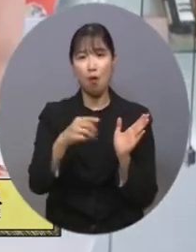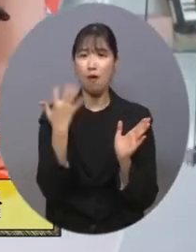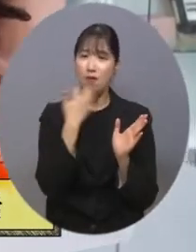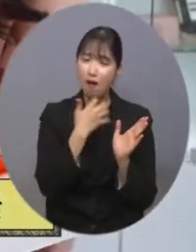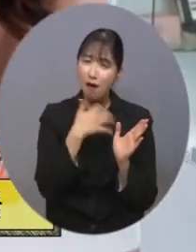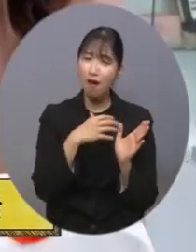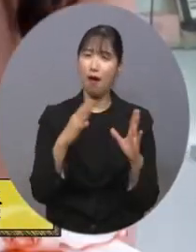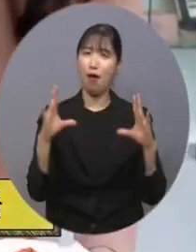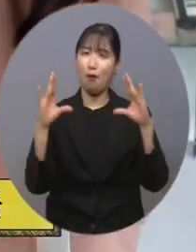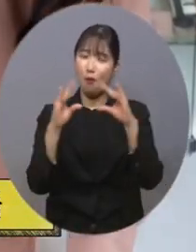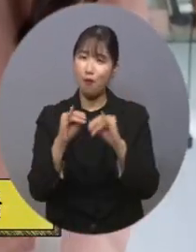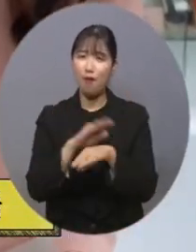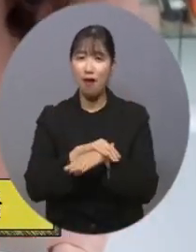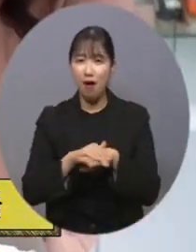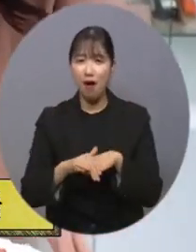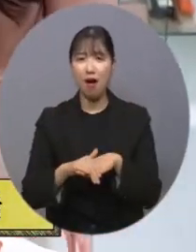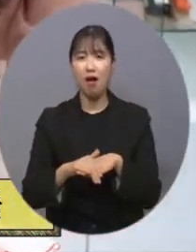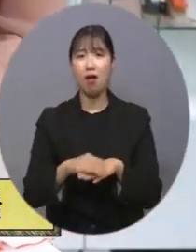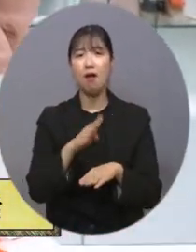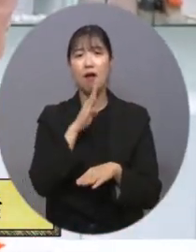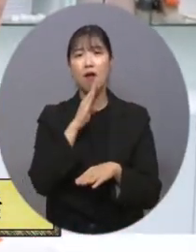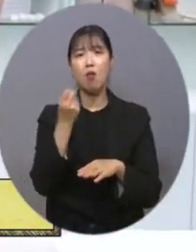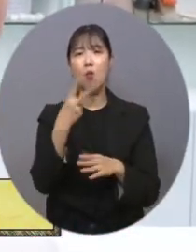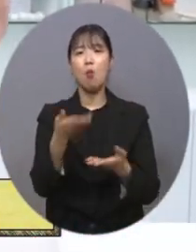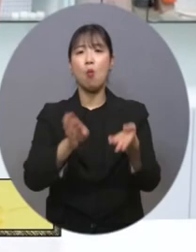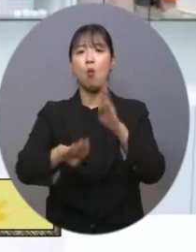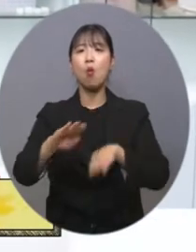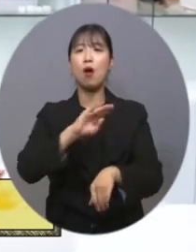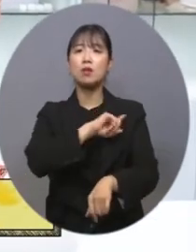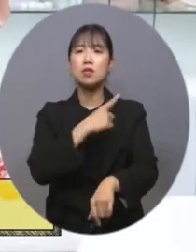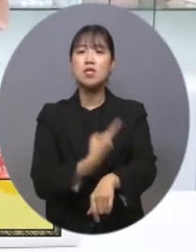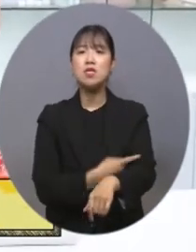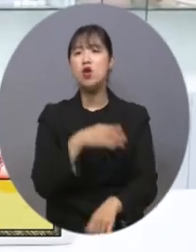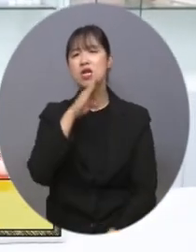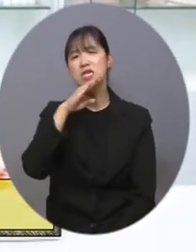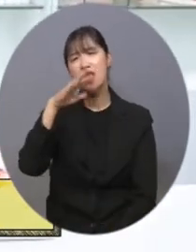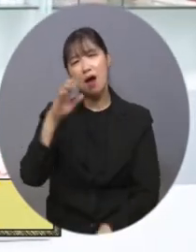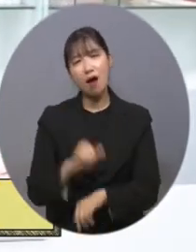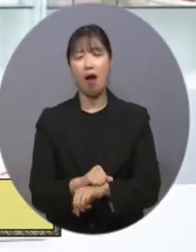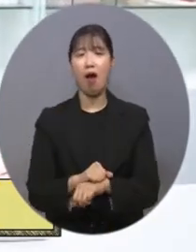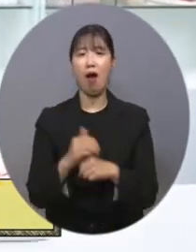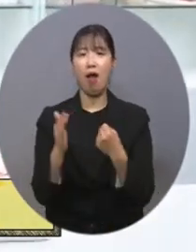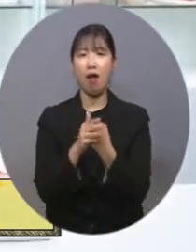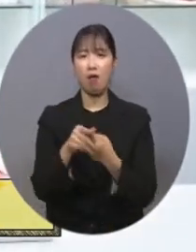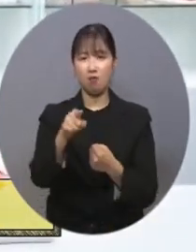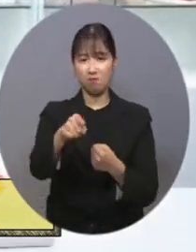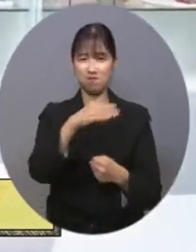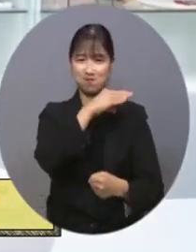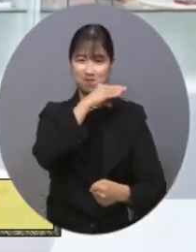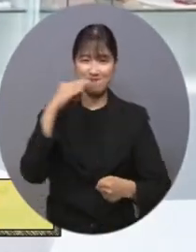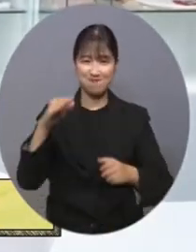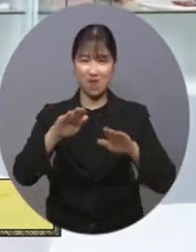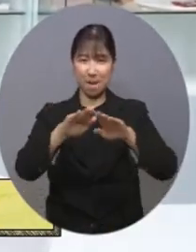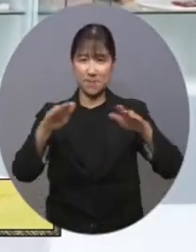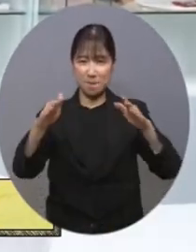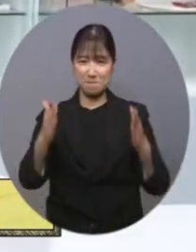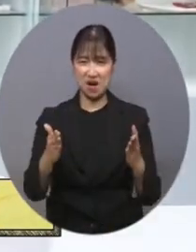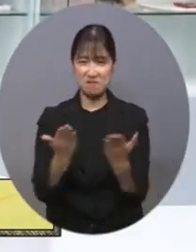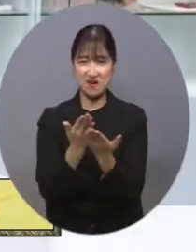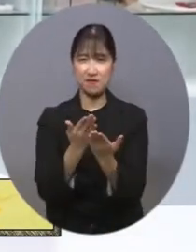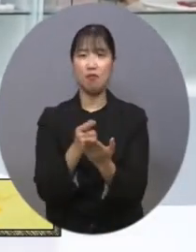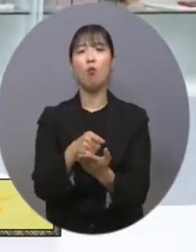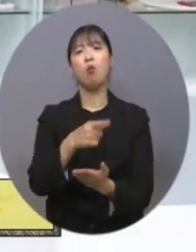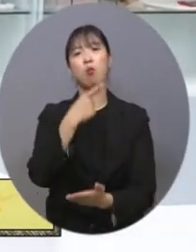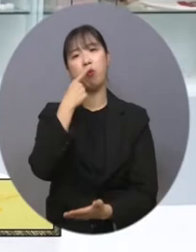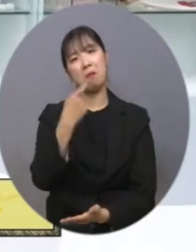색깔 조합이며 그리고 정말 포장 실력이 다들 뛰어나시더라고요. 네. 그래서 이렇게 정말 각이 잡힌 네. 포장 실력을 볼